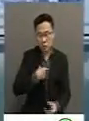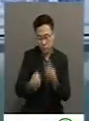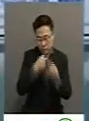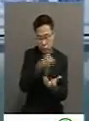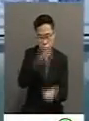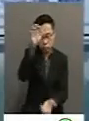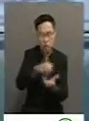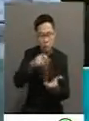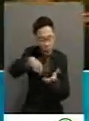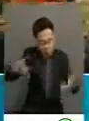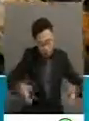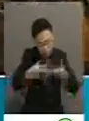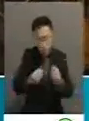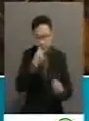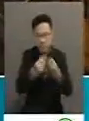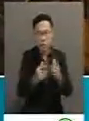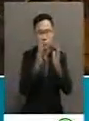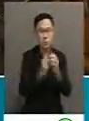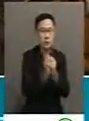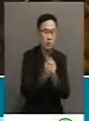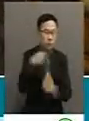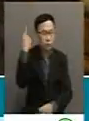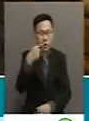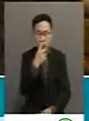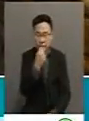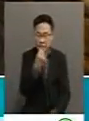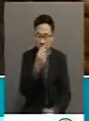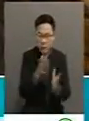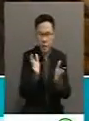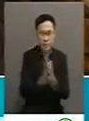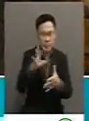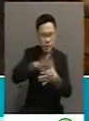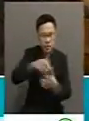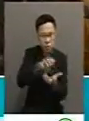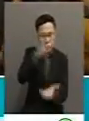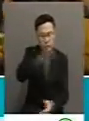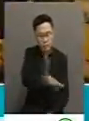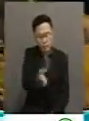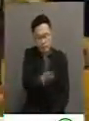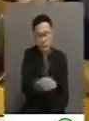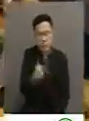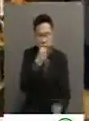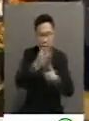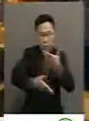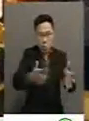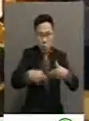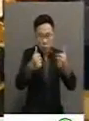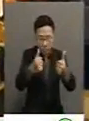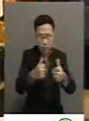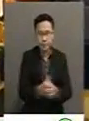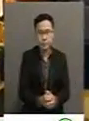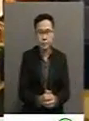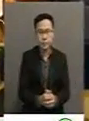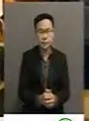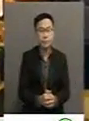มนักท่องเที่ยวทั้งฝรั่งทั้งชาวจีนนี่แห่ไปกินเนื้อจระเข้ปิ้งนะคะว่ากันว่าขายดิบขายดีค่ะที่สำคัญน